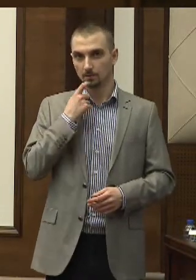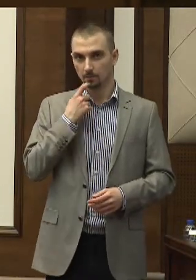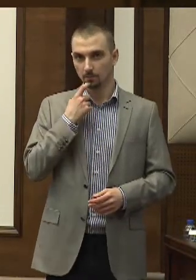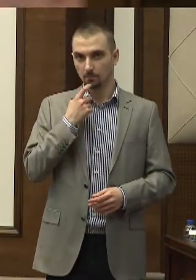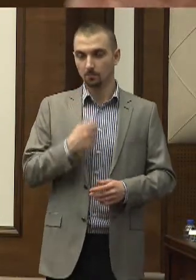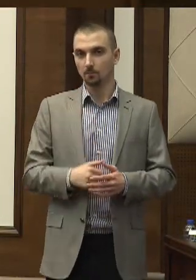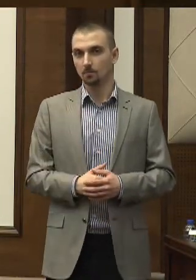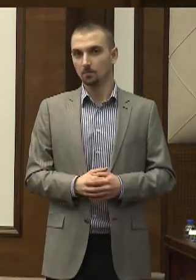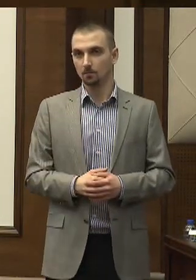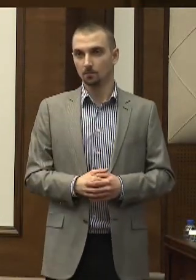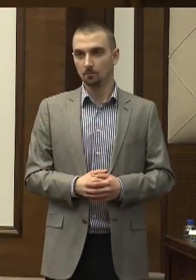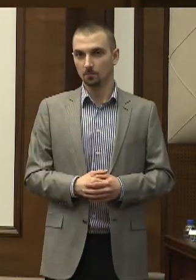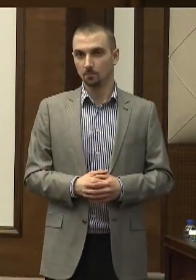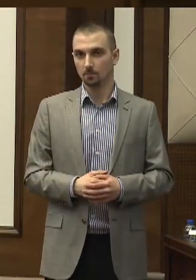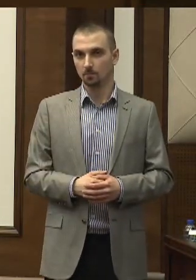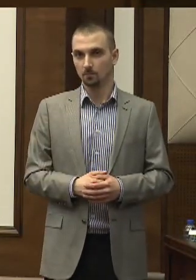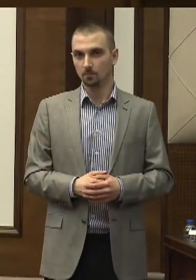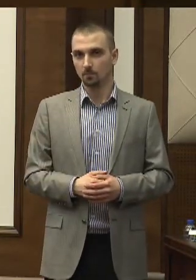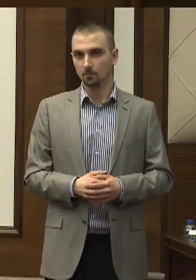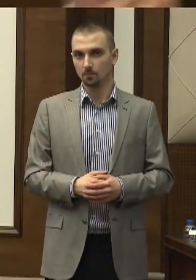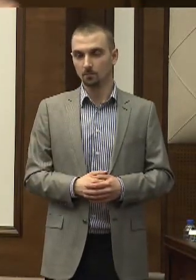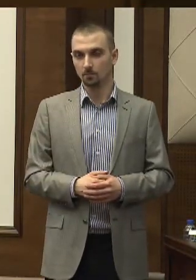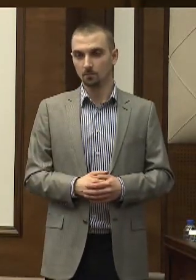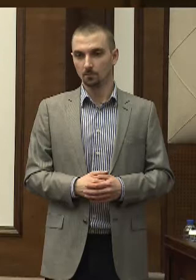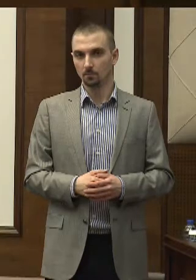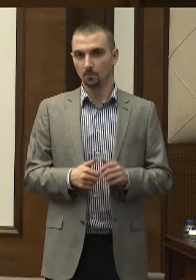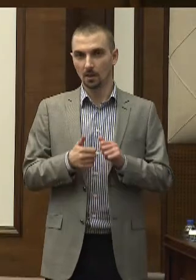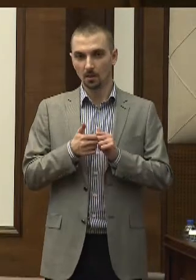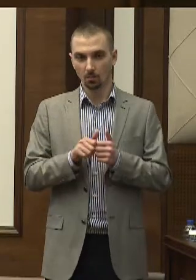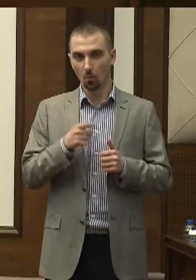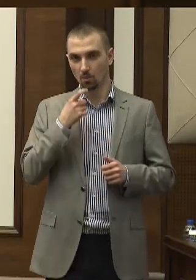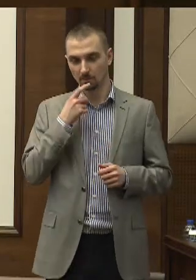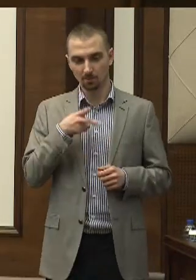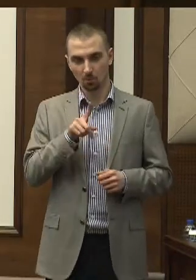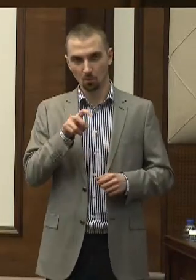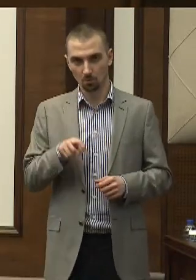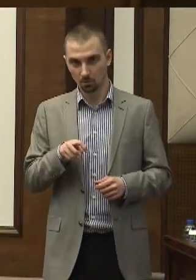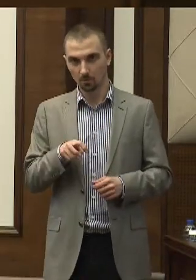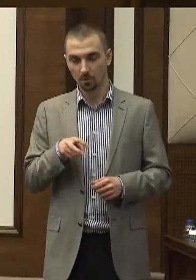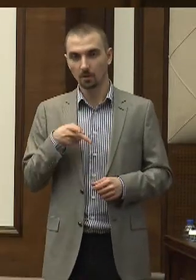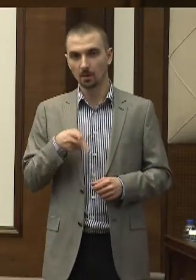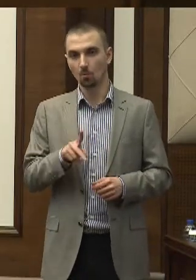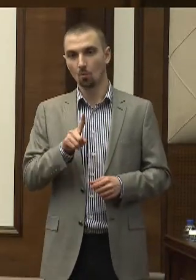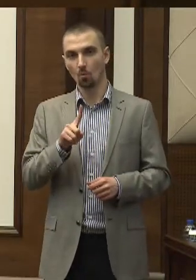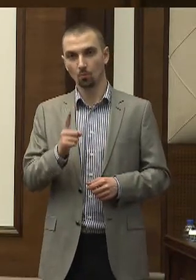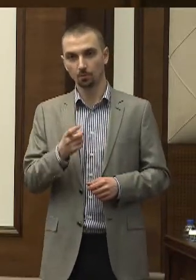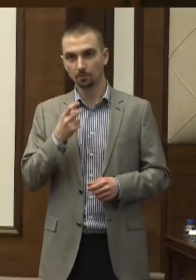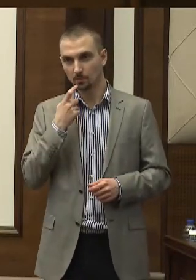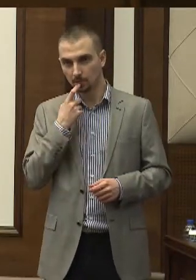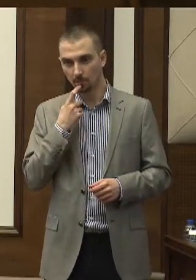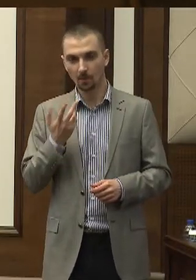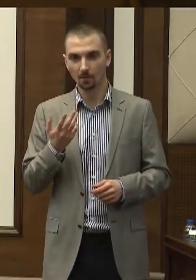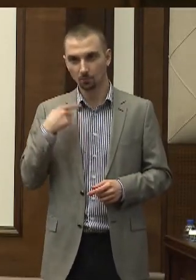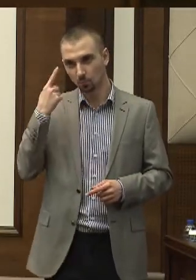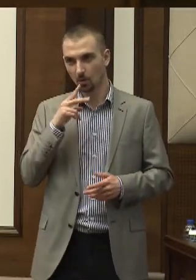ilgili, geçen sene bilmem, sene başka bir şeydi, bu sene spor yılıydı. Cambazdan kurtulmak için spor yılından kurtulduk